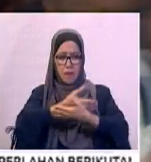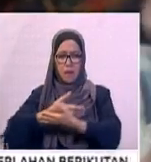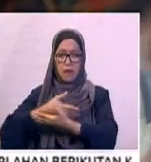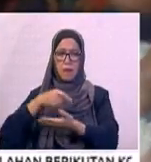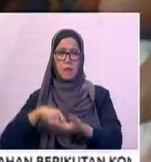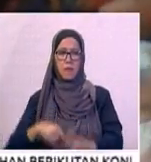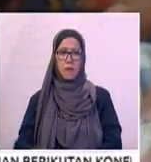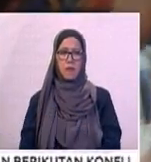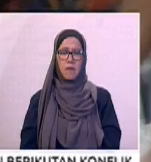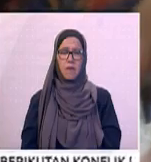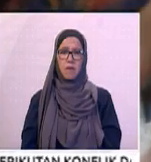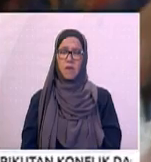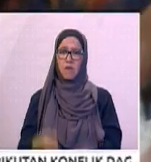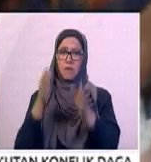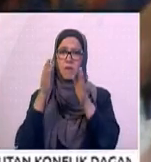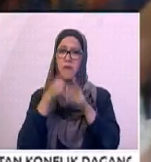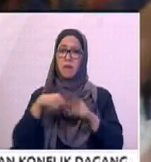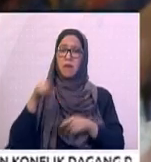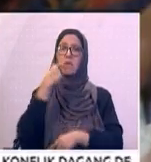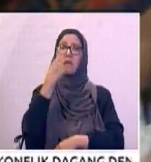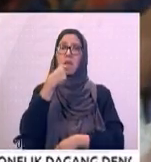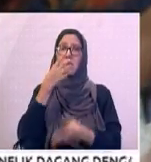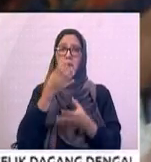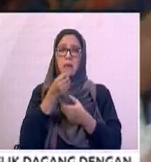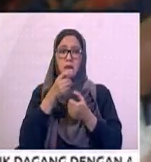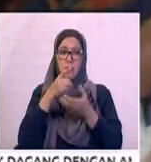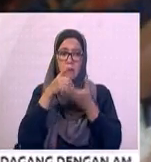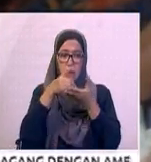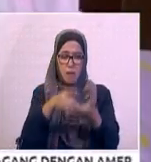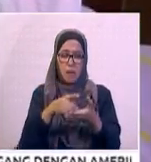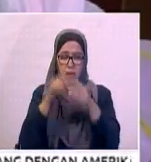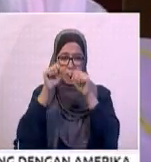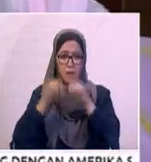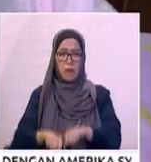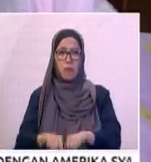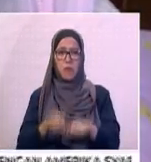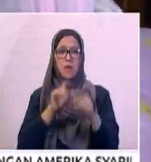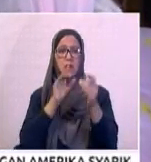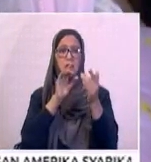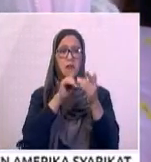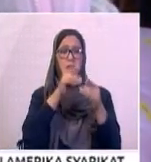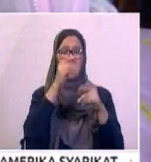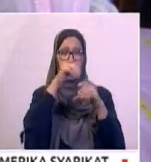Orang ramai yang ingin menyumbang boleh menghulurkan bantuan ke akaun bank tertera.